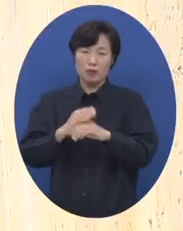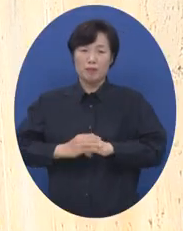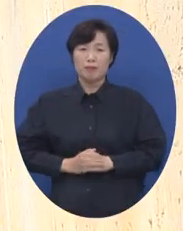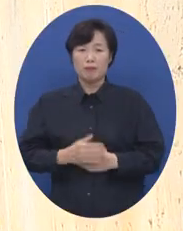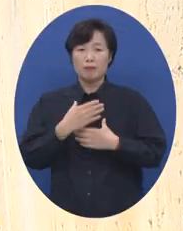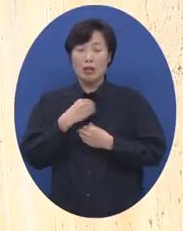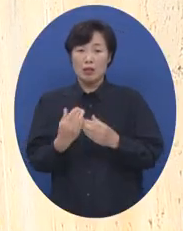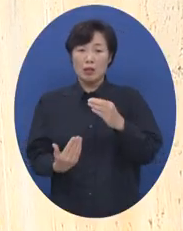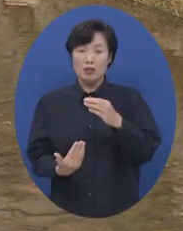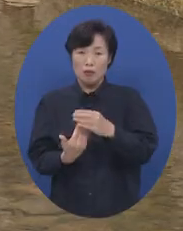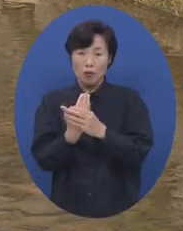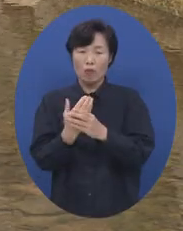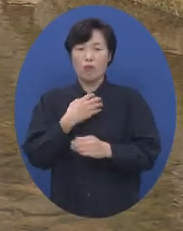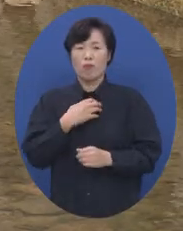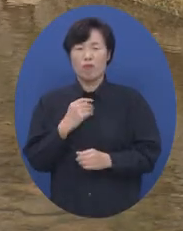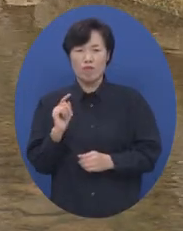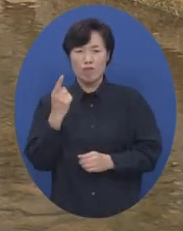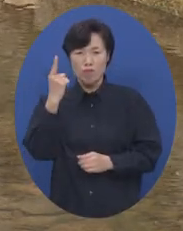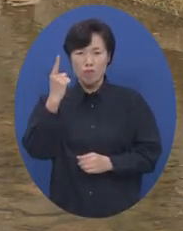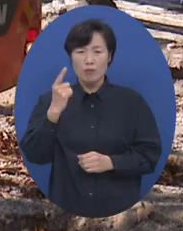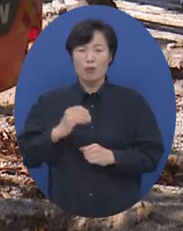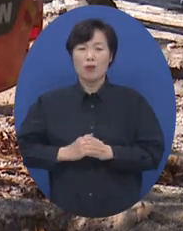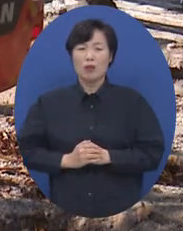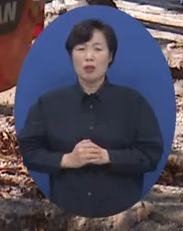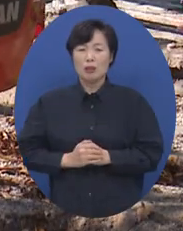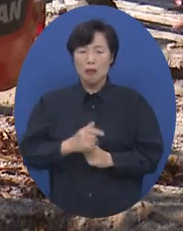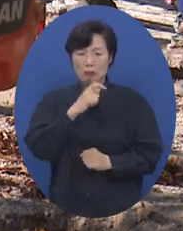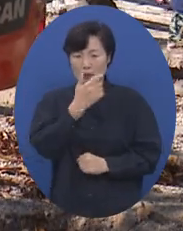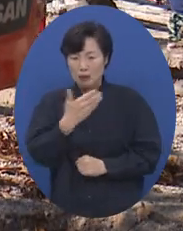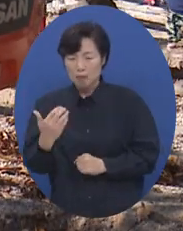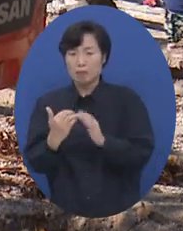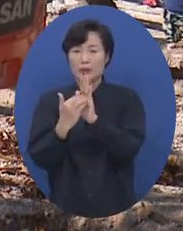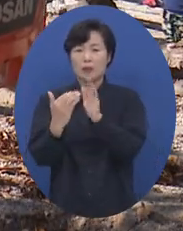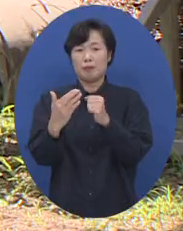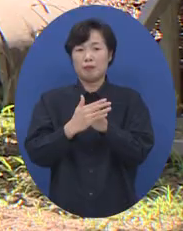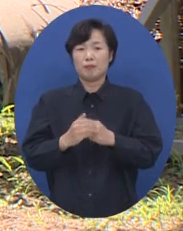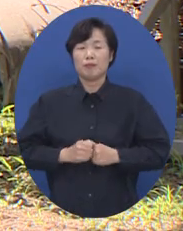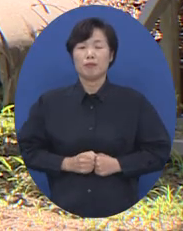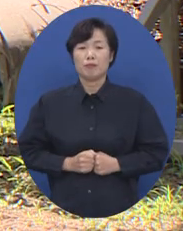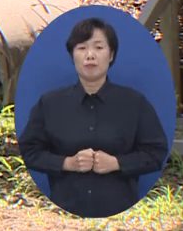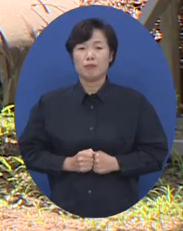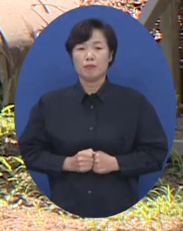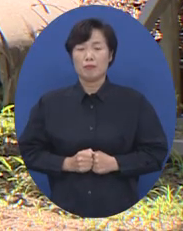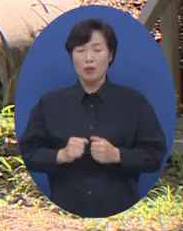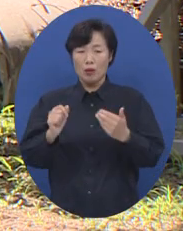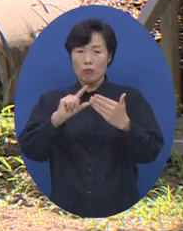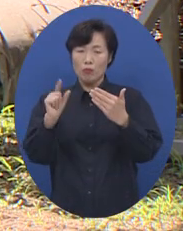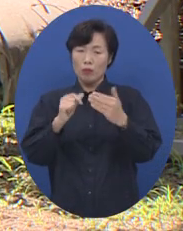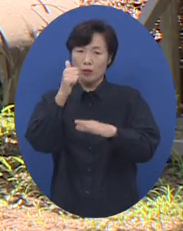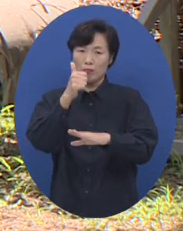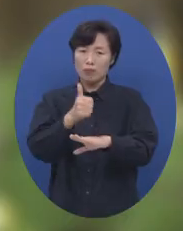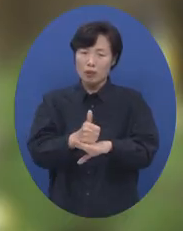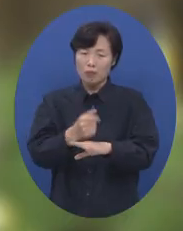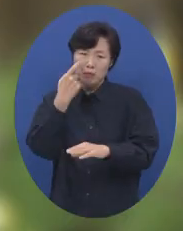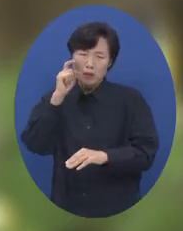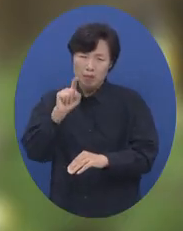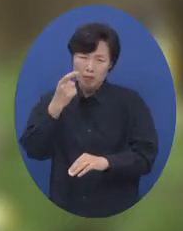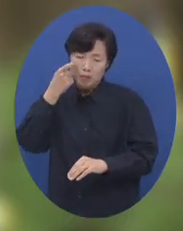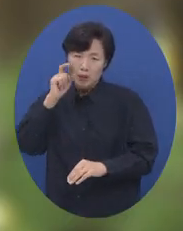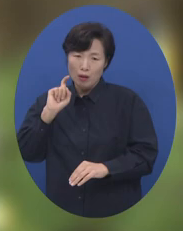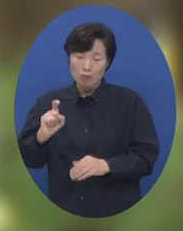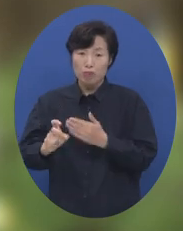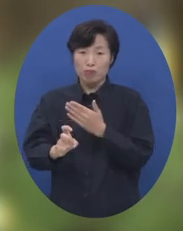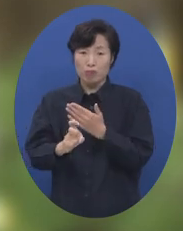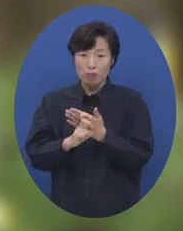안전사고의 위험이 크고 집중 후 때 하천의 흐름을 막기 때문 입니다 9월말 기준으로 적발된 돈의 하천과